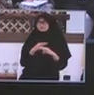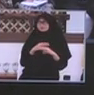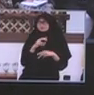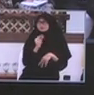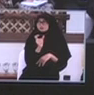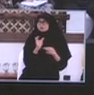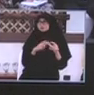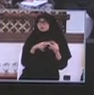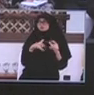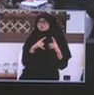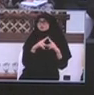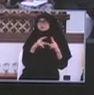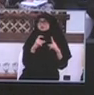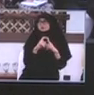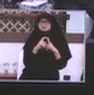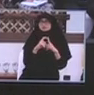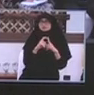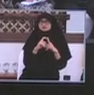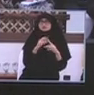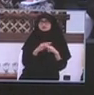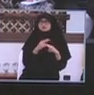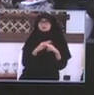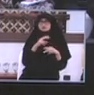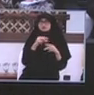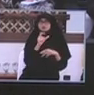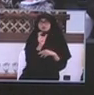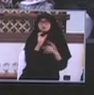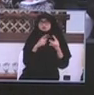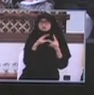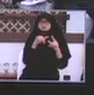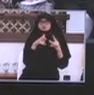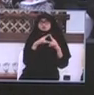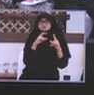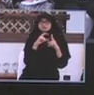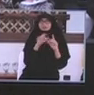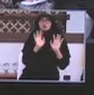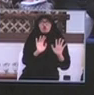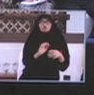Gubernur. Siapa? Ya. Rusjan, Pak Gubernur. Oh ya.